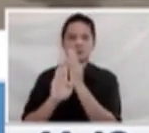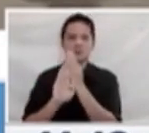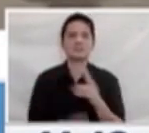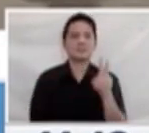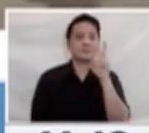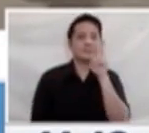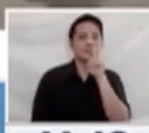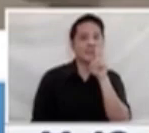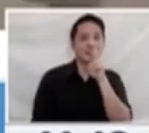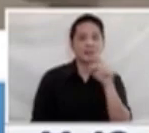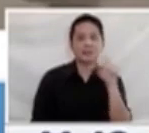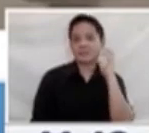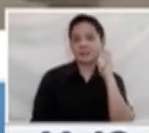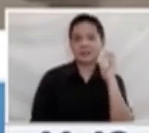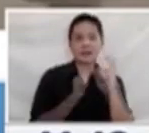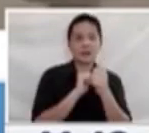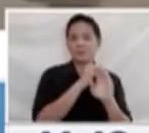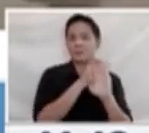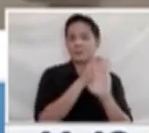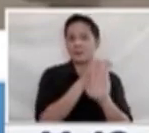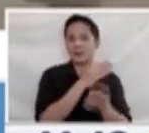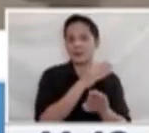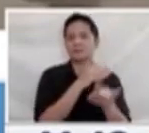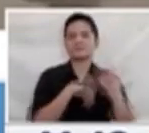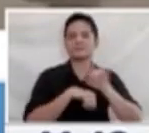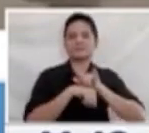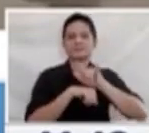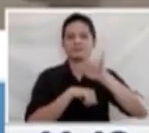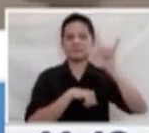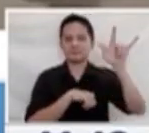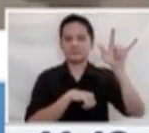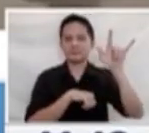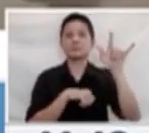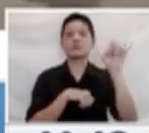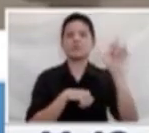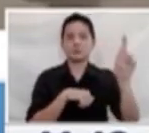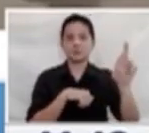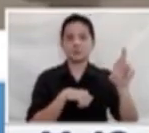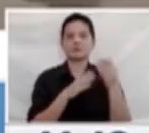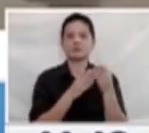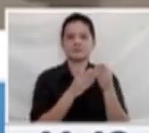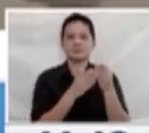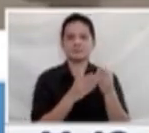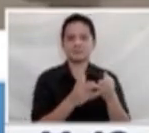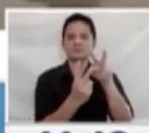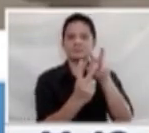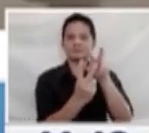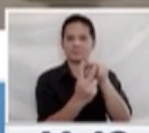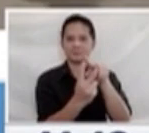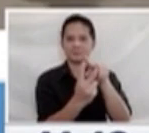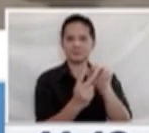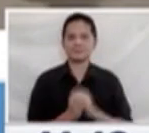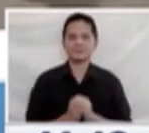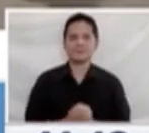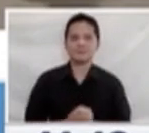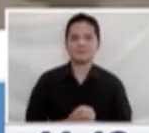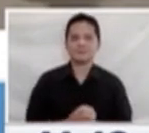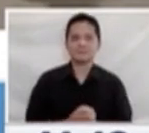kayo ng kopya ng inyong certificate bago po kayo either sumakay ng plano o sumakay ng bus o ng inyong mga